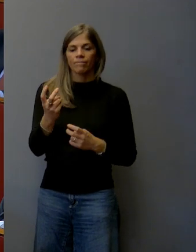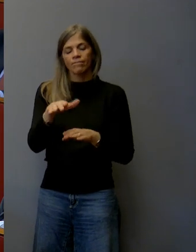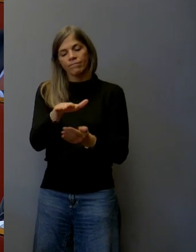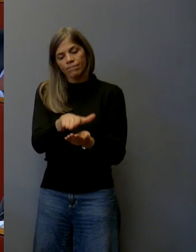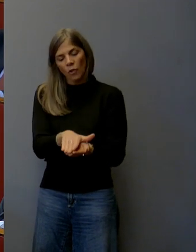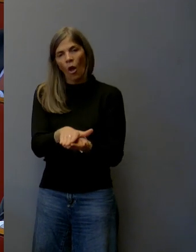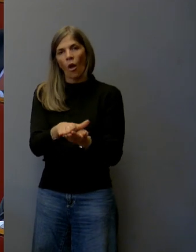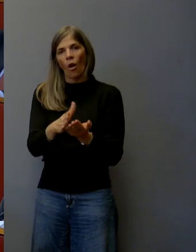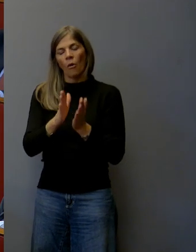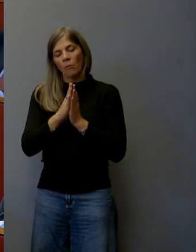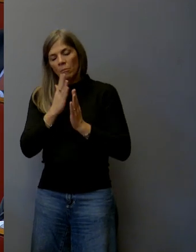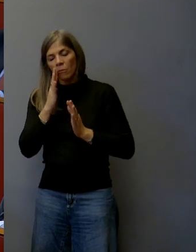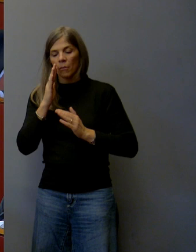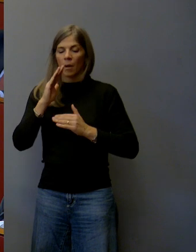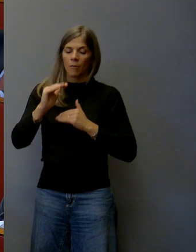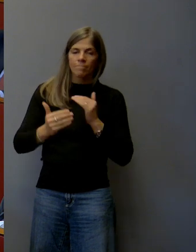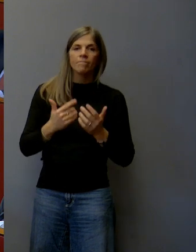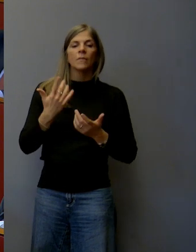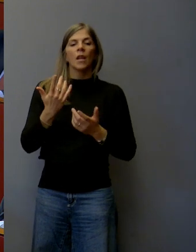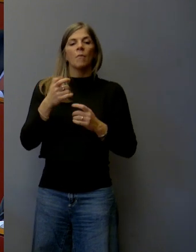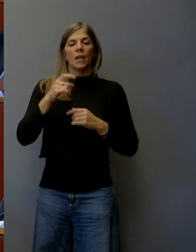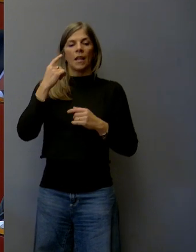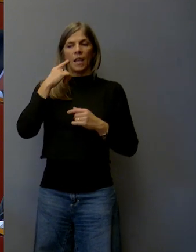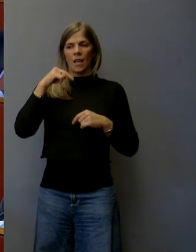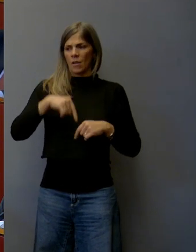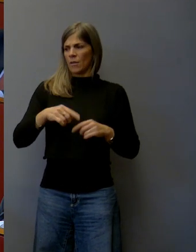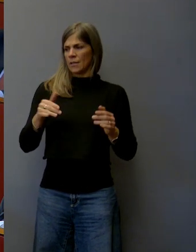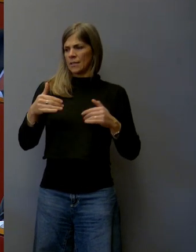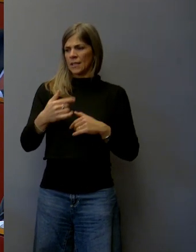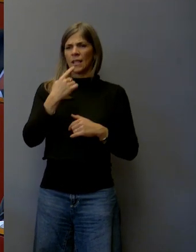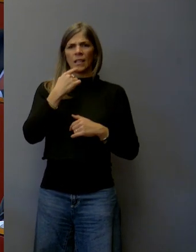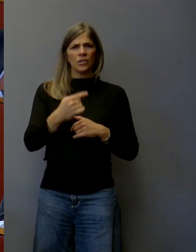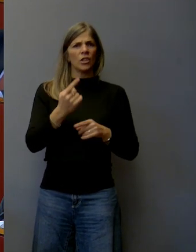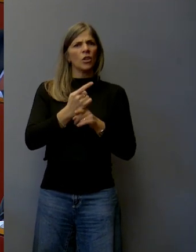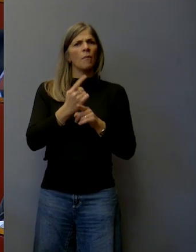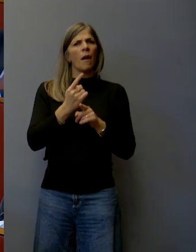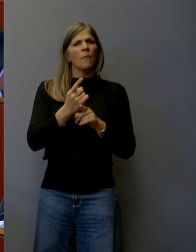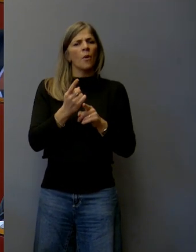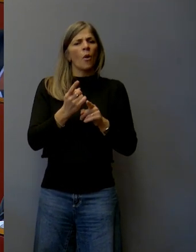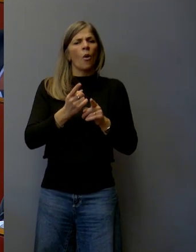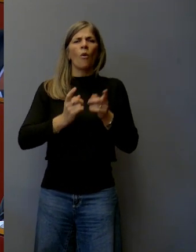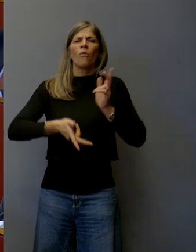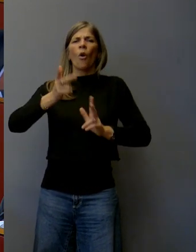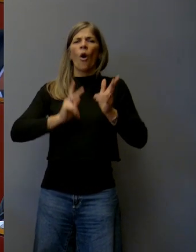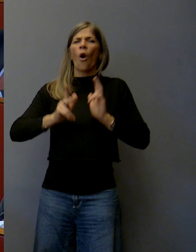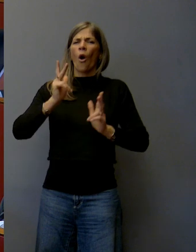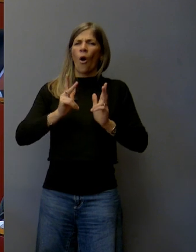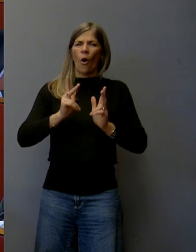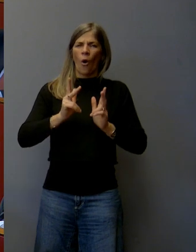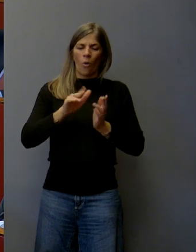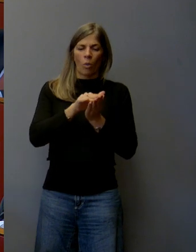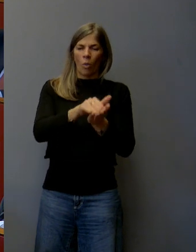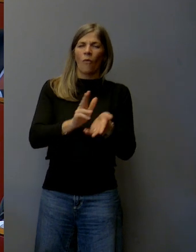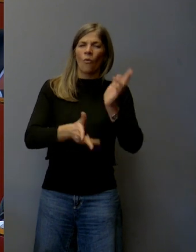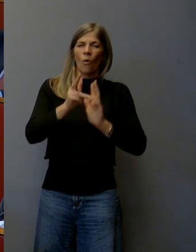sede si dica che bisogna cremarsi un po' meno e fare più riferimento al ai funerali e